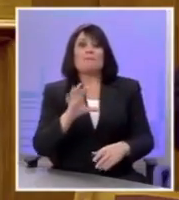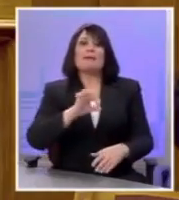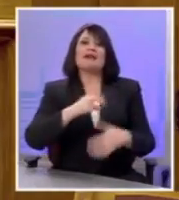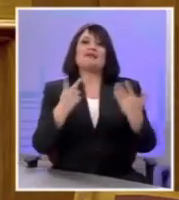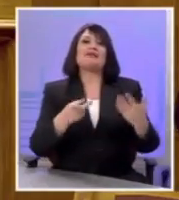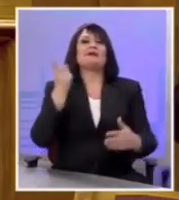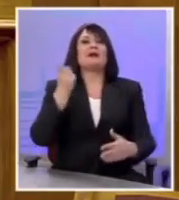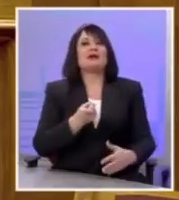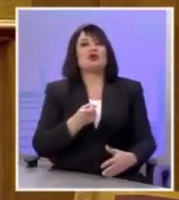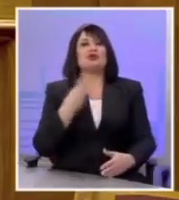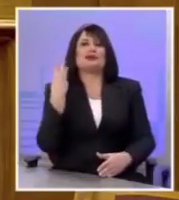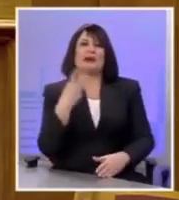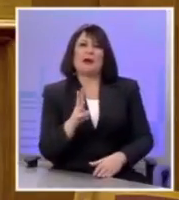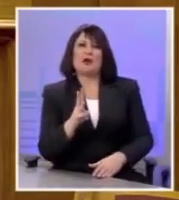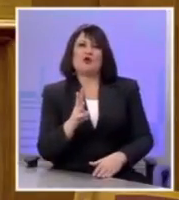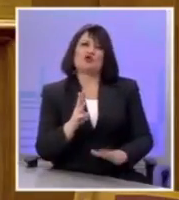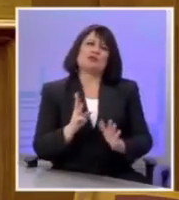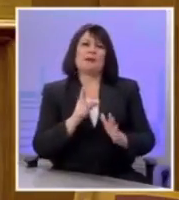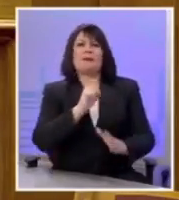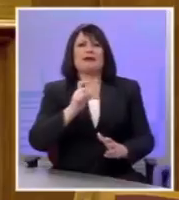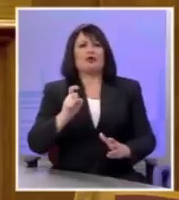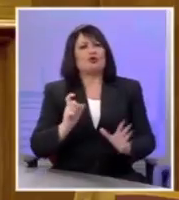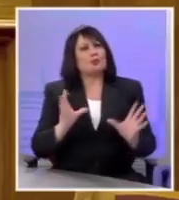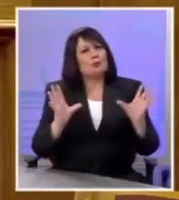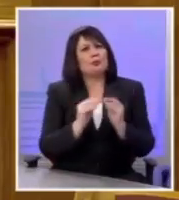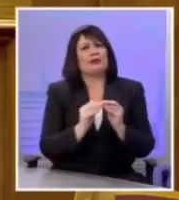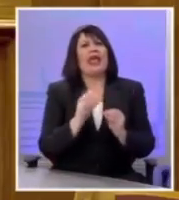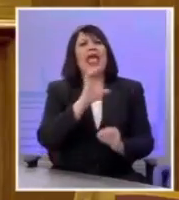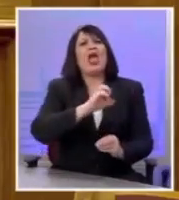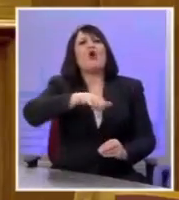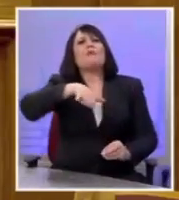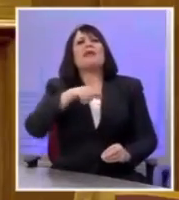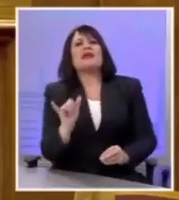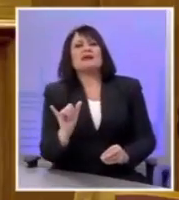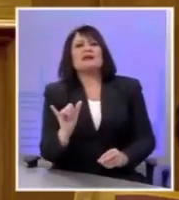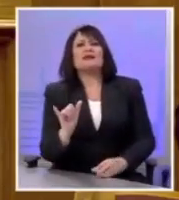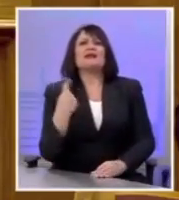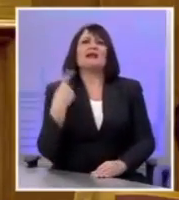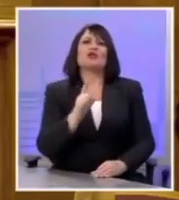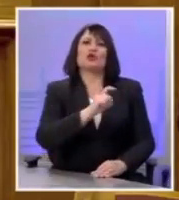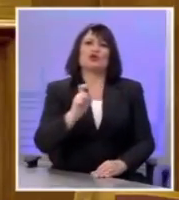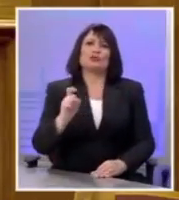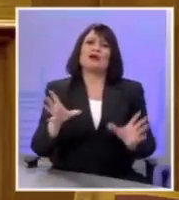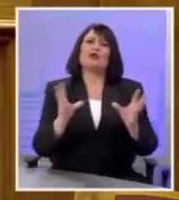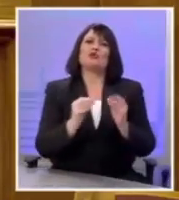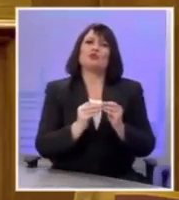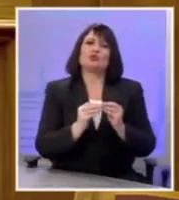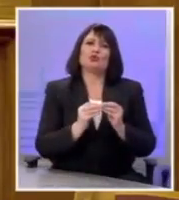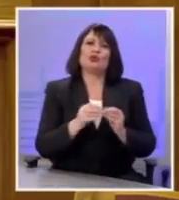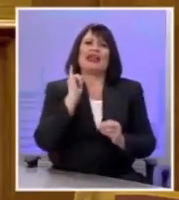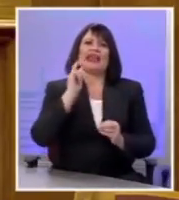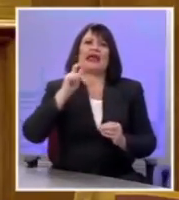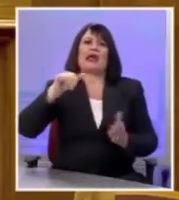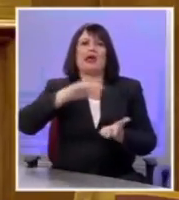57%, δηλαδή 300 εκατομμύρια πάνε στο ΕΟΠΗ και 100 εκατομμύρια πάνε στο ΙΚΑ.